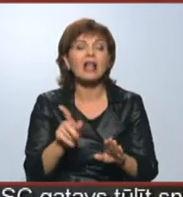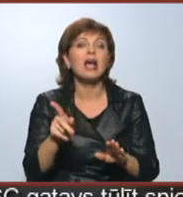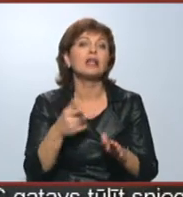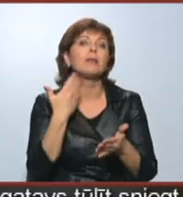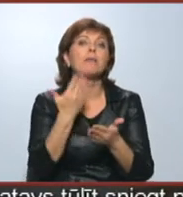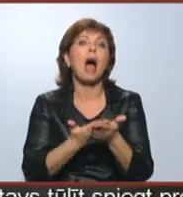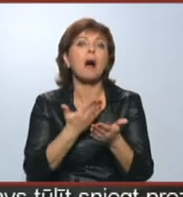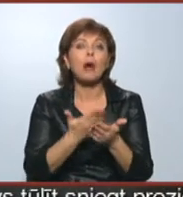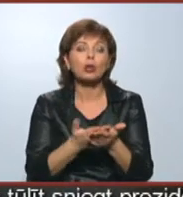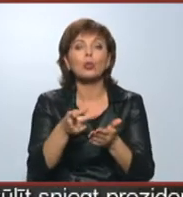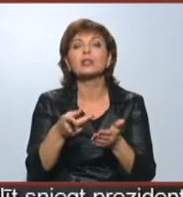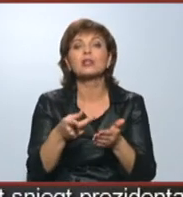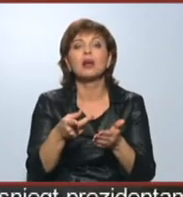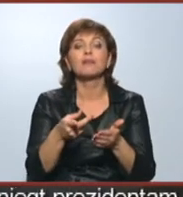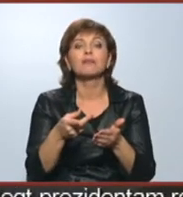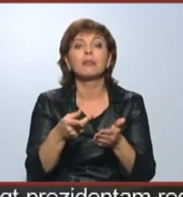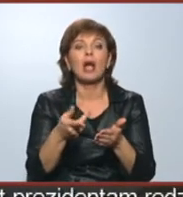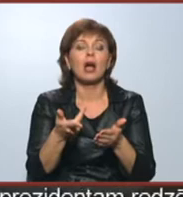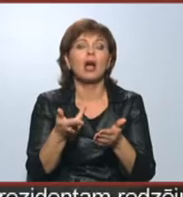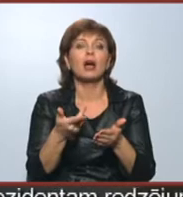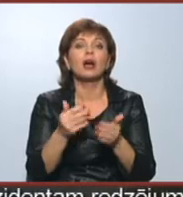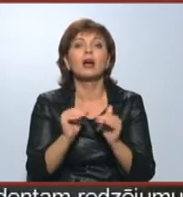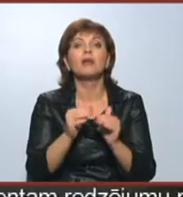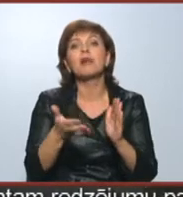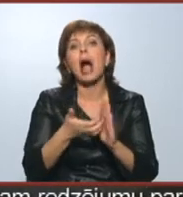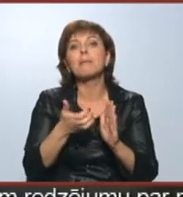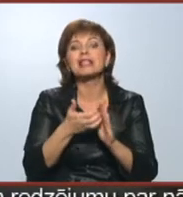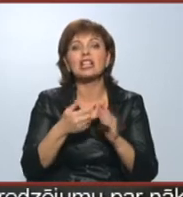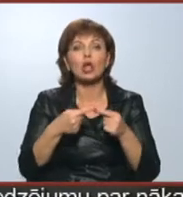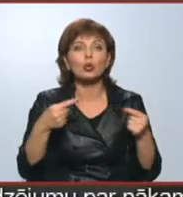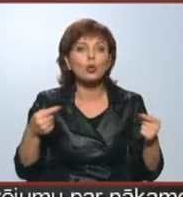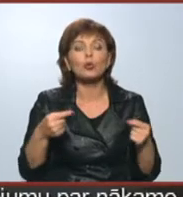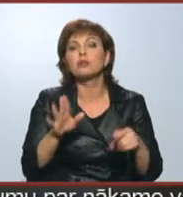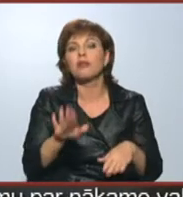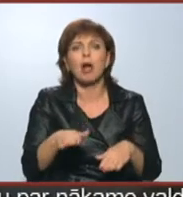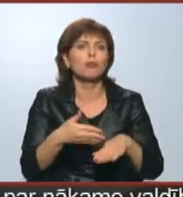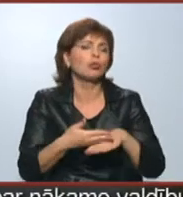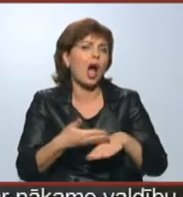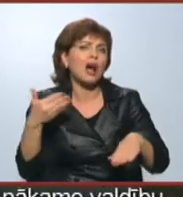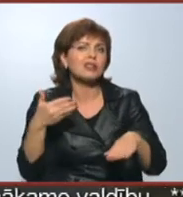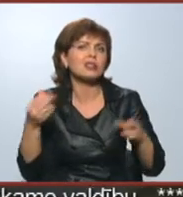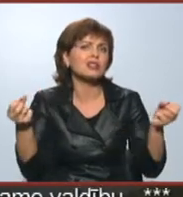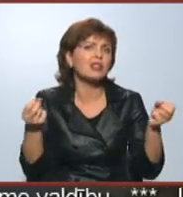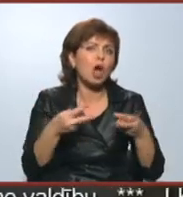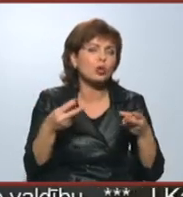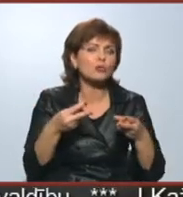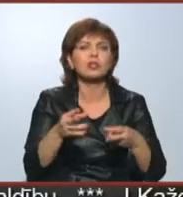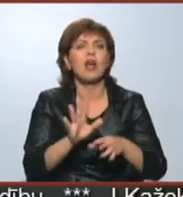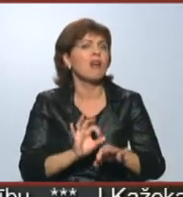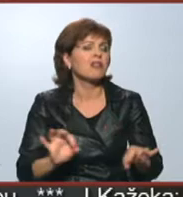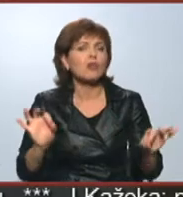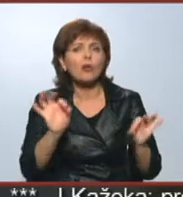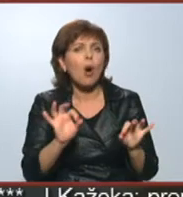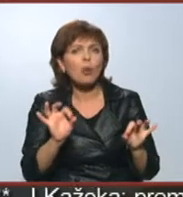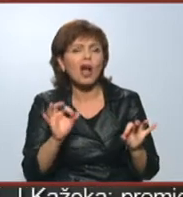arguments, ka tas ir kapacitātes trūkums un tam līdzīgi, bet es nevaru teikt, ka mums būtu kaut kāds tāds ļoti asas sadursums bijušas, kurā būtu nepārprotami kaut kā